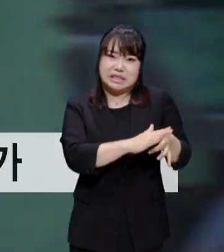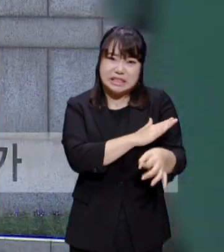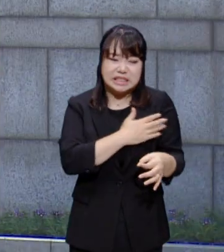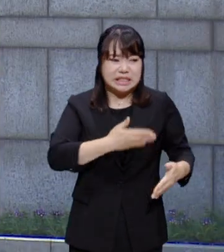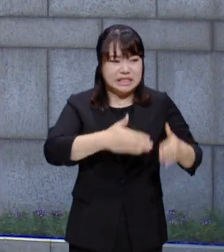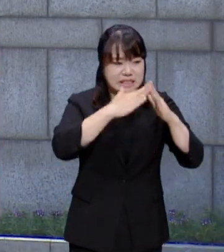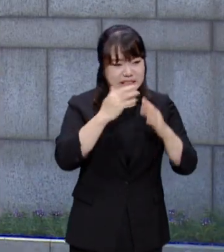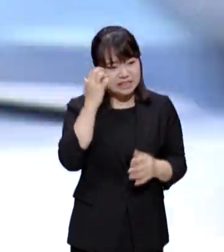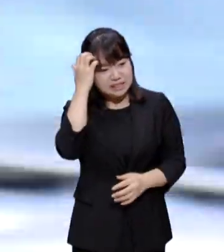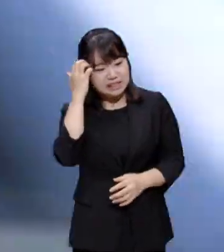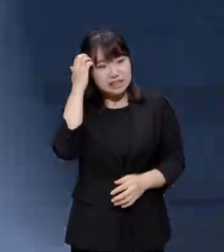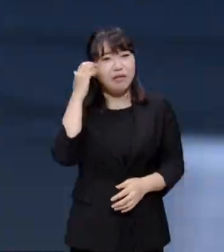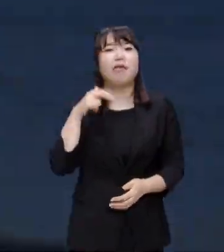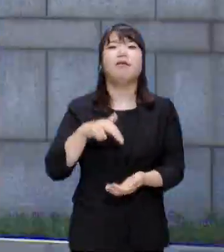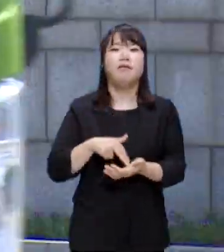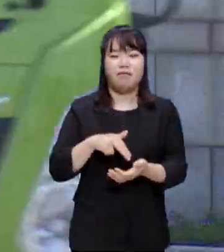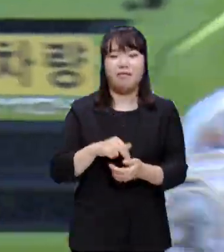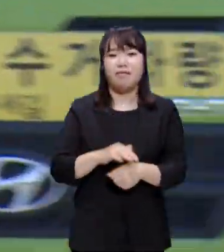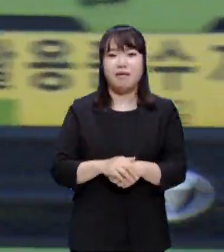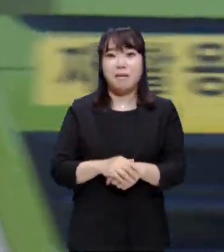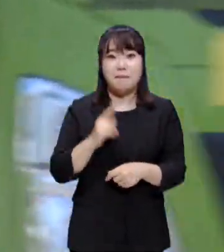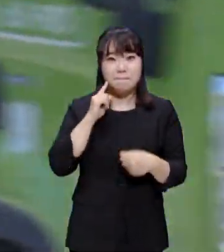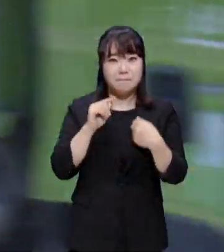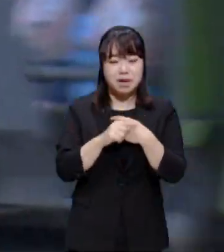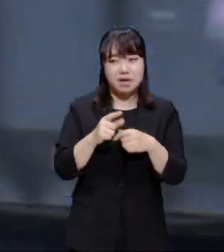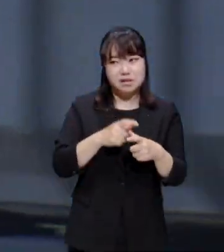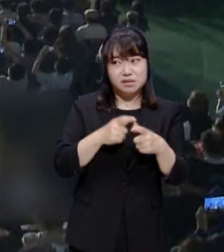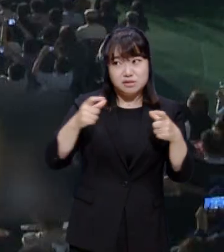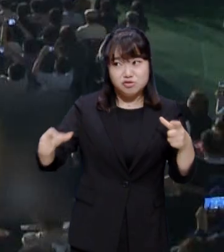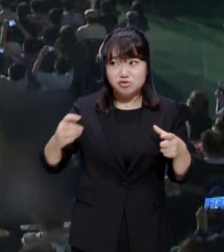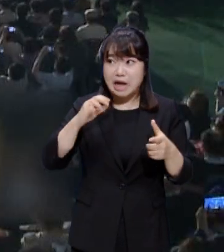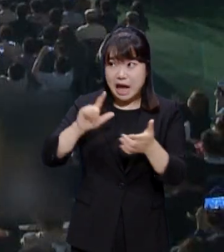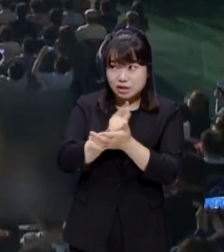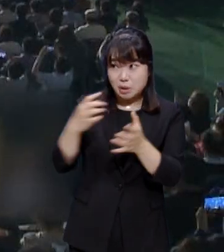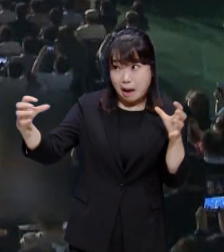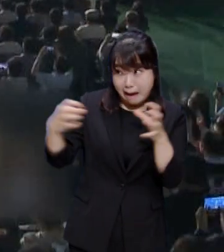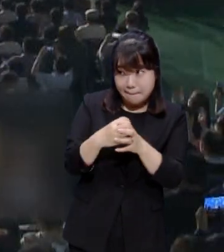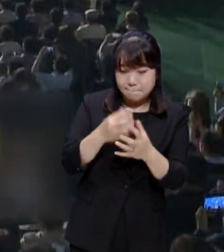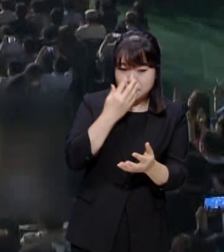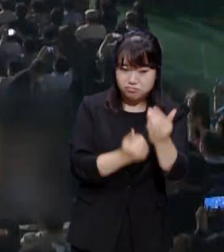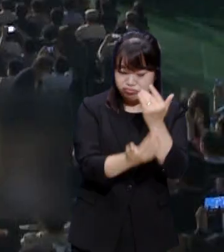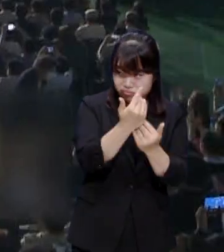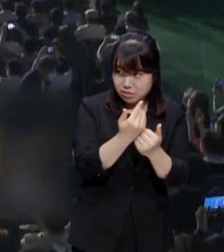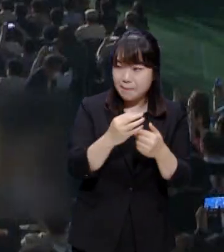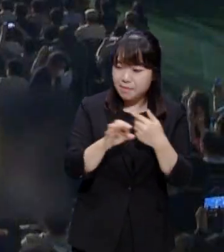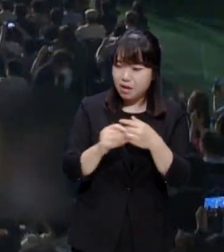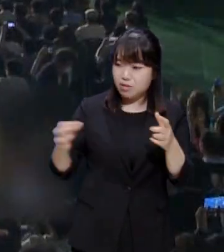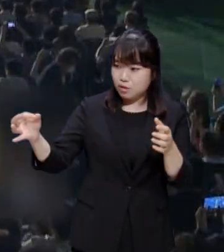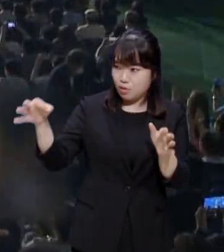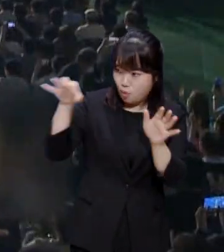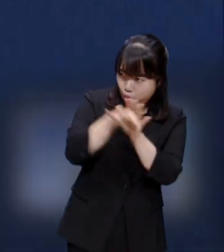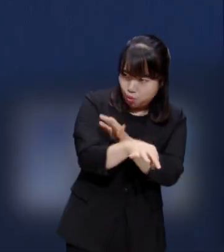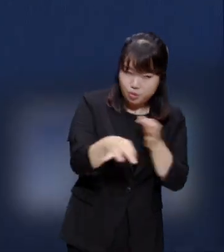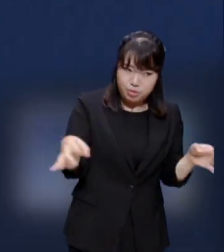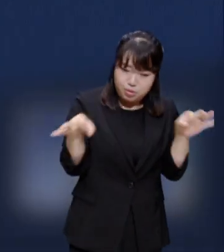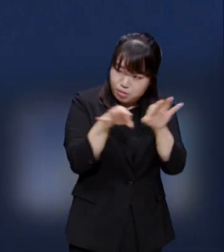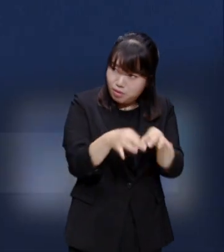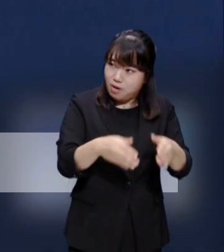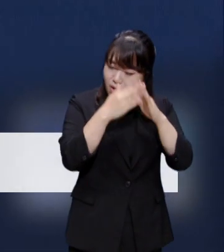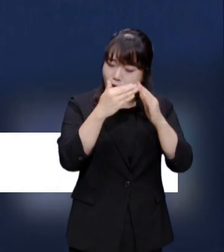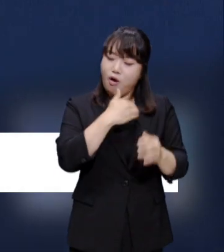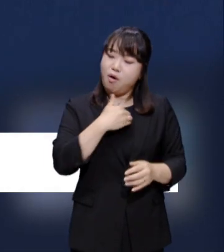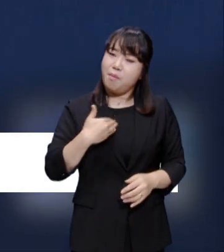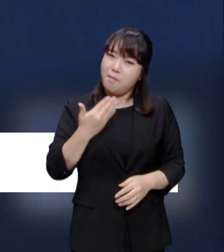경제적 측면에서 봤을 때는 광역화 가능성이 큰 상황입니다. 하지만 변수가 있습니다.